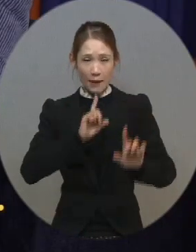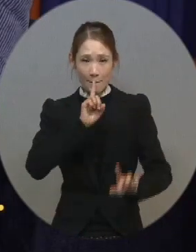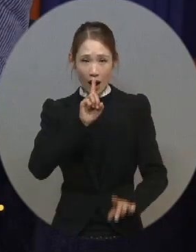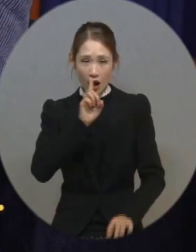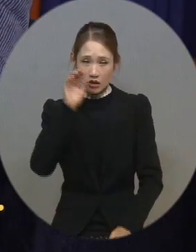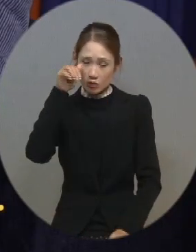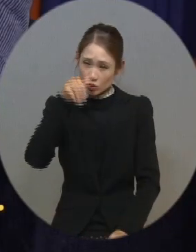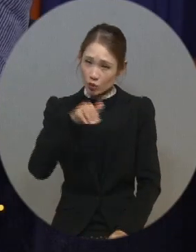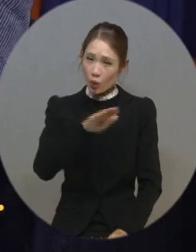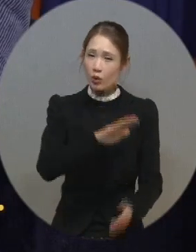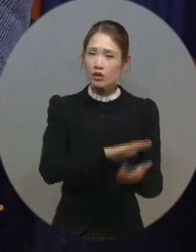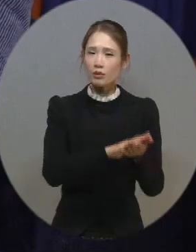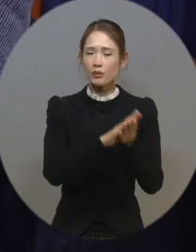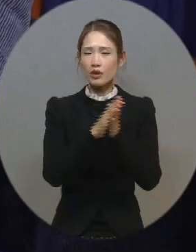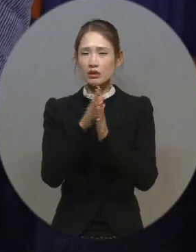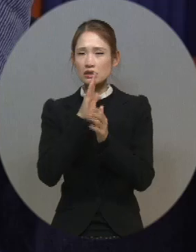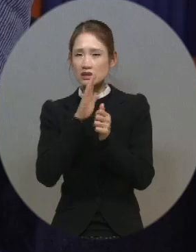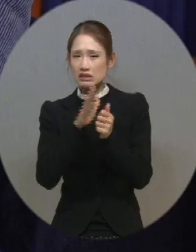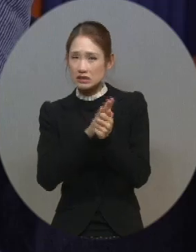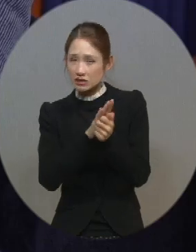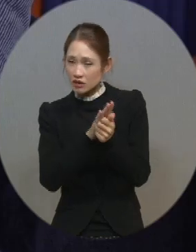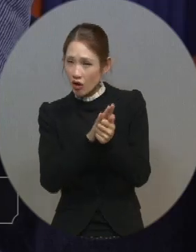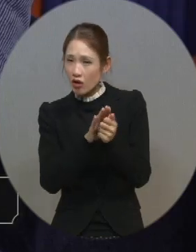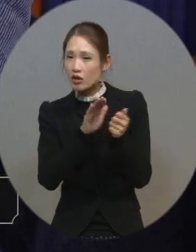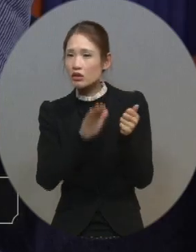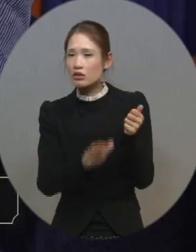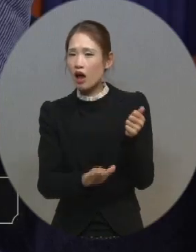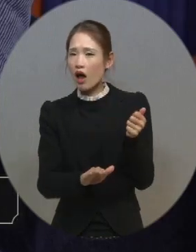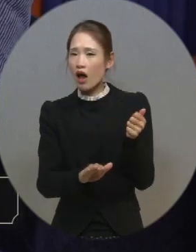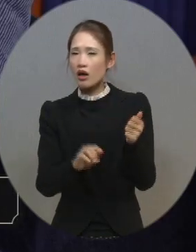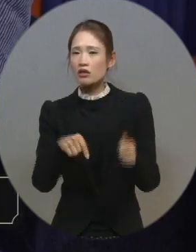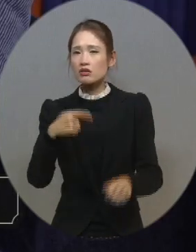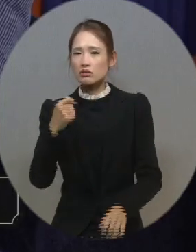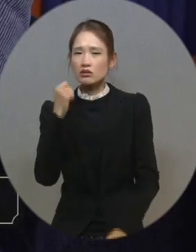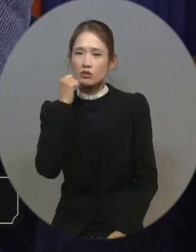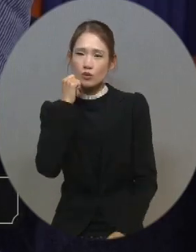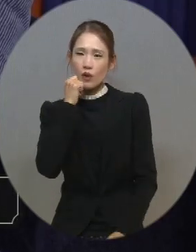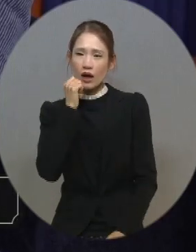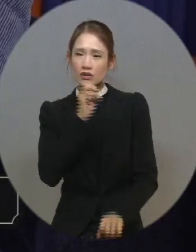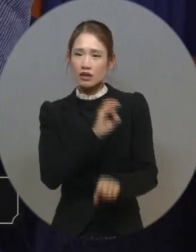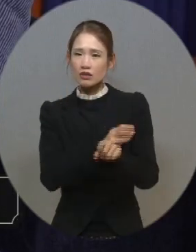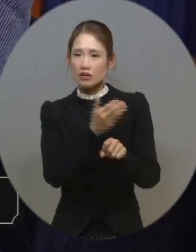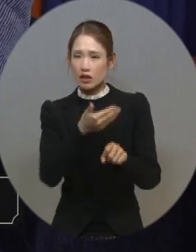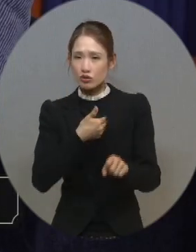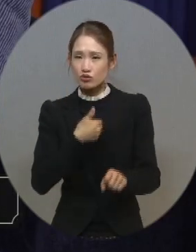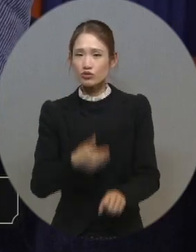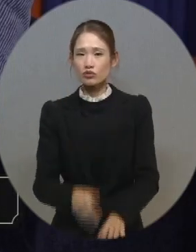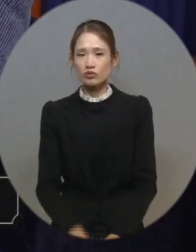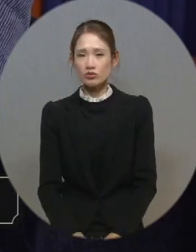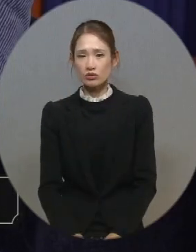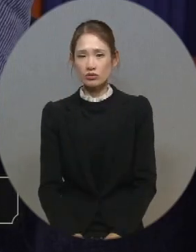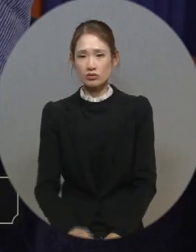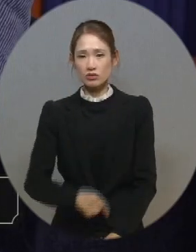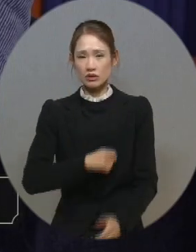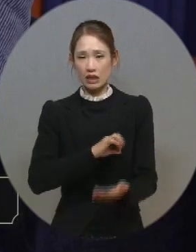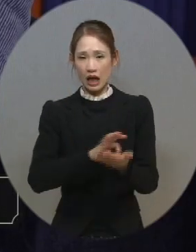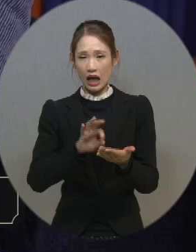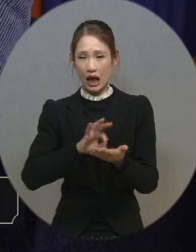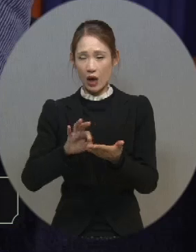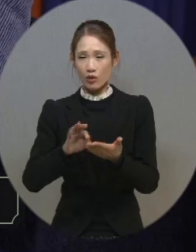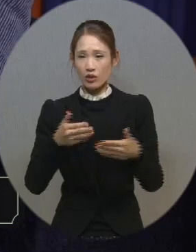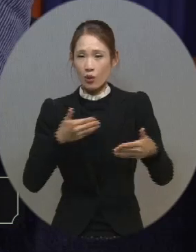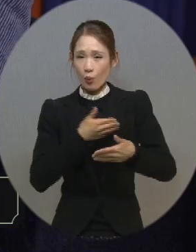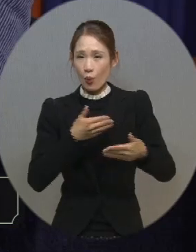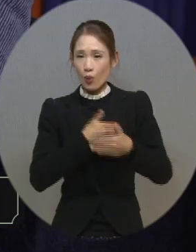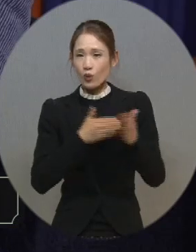시작하고 친절해지고 낮아지고 그러더니 뭐 과자도 사다 주질 않나 또 자기들 쓰는 조그만 목욕탕